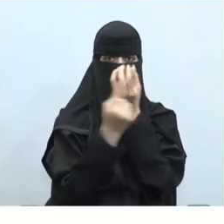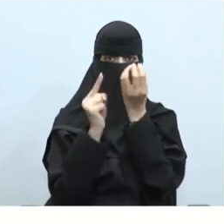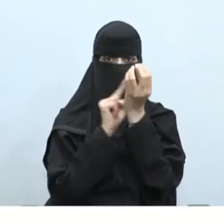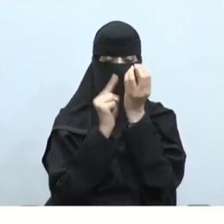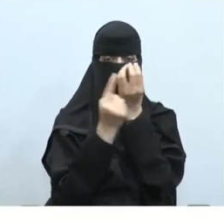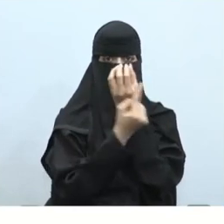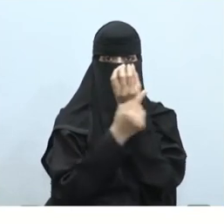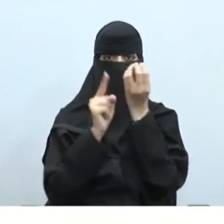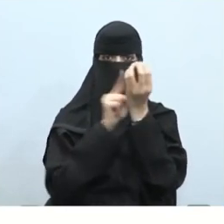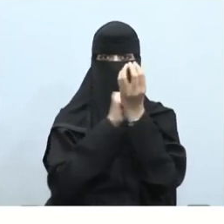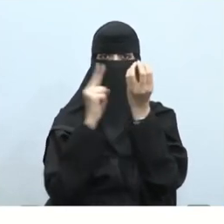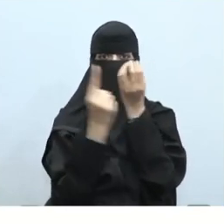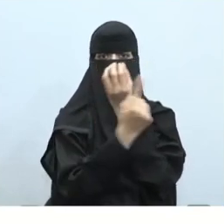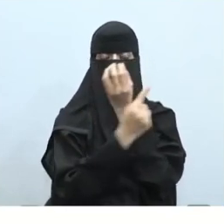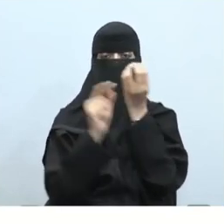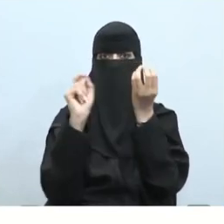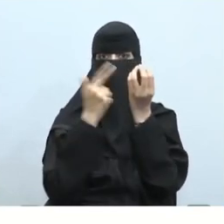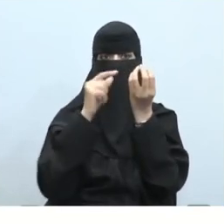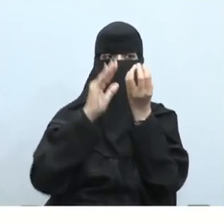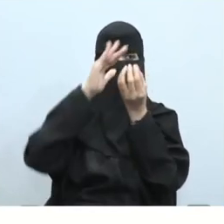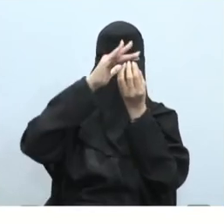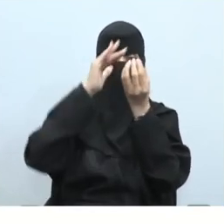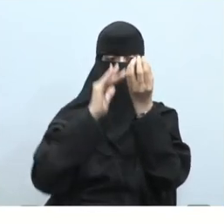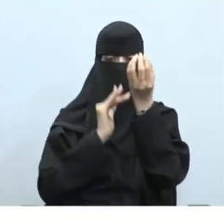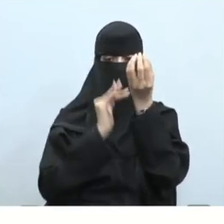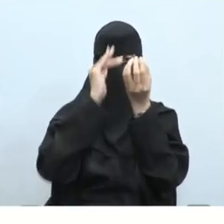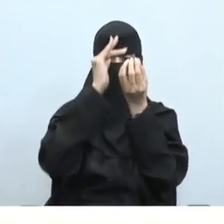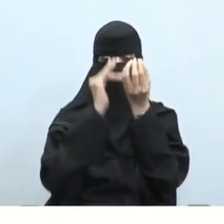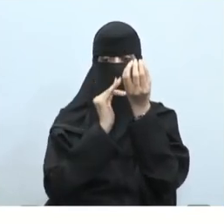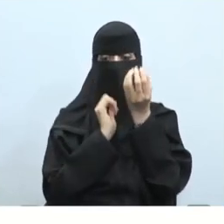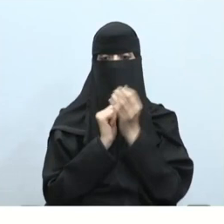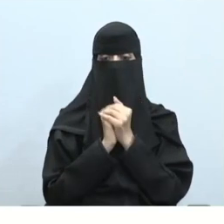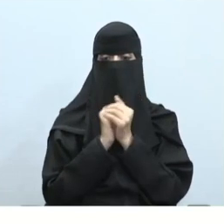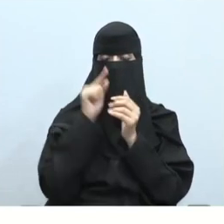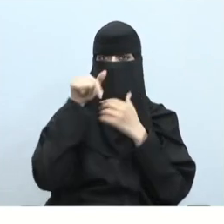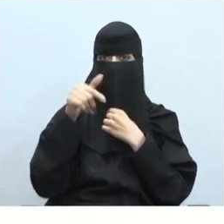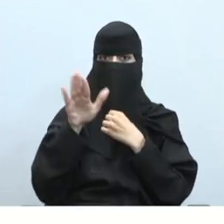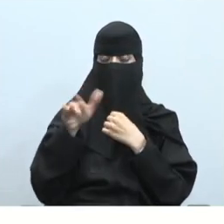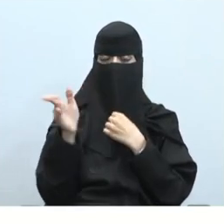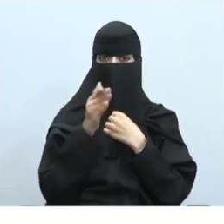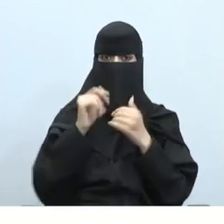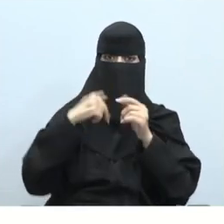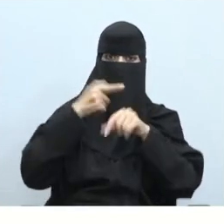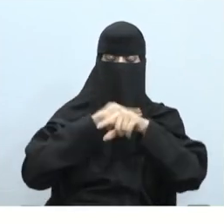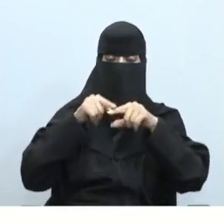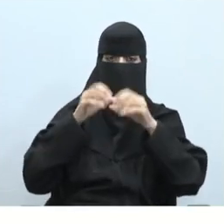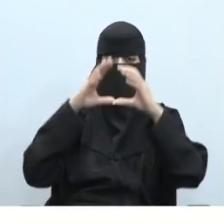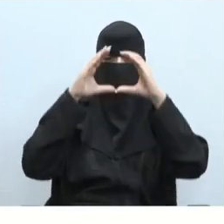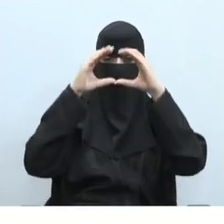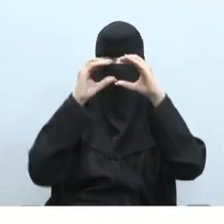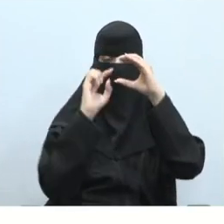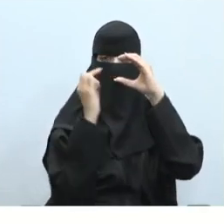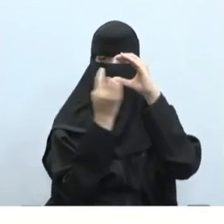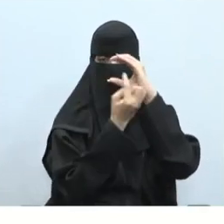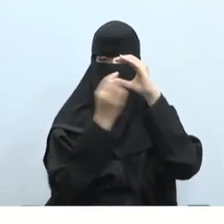ممتازين على خط الاستواء اسرع مما هي عليه على القطبين الممتازين فادى ذلك الى انبعاجها من خط